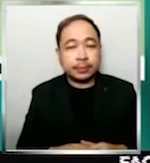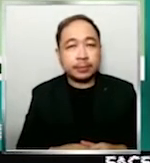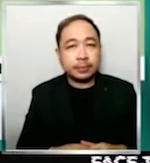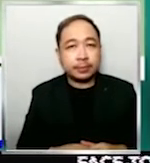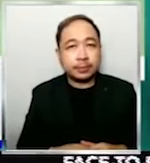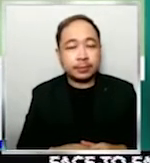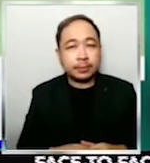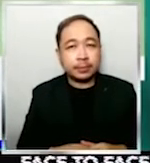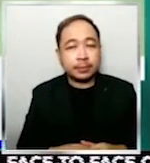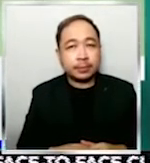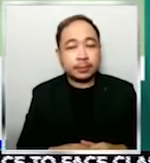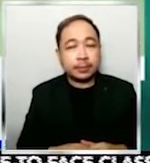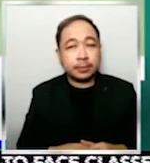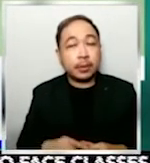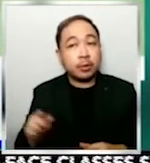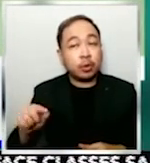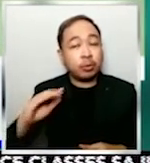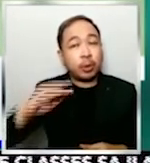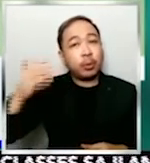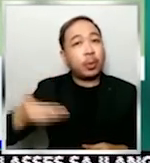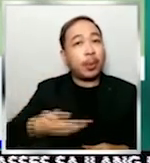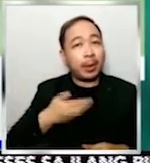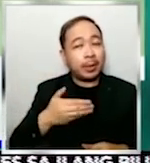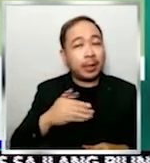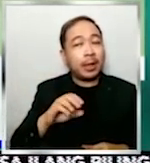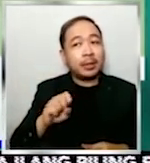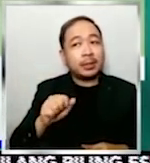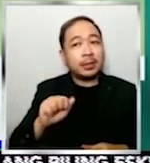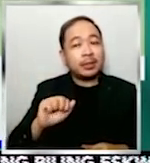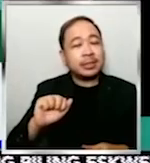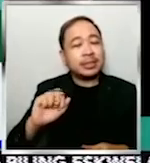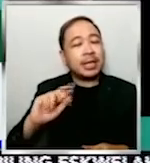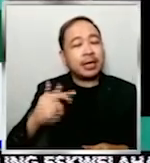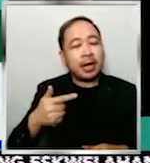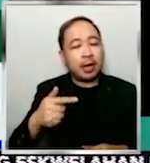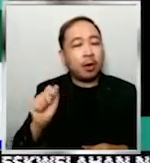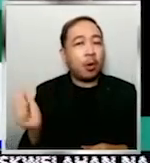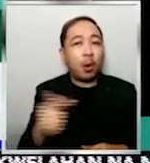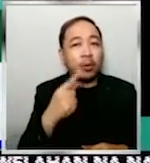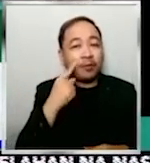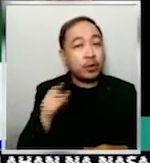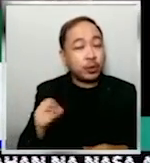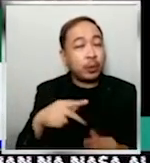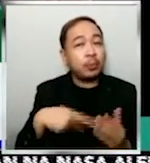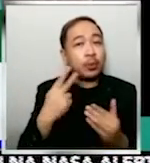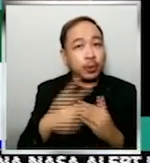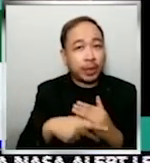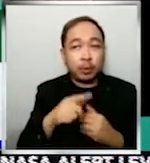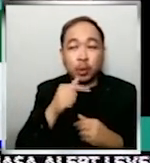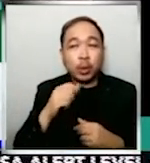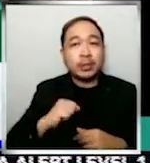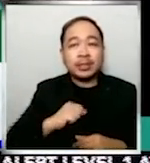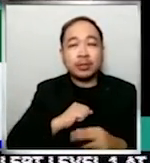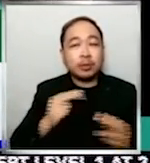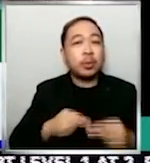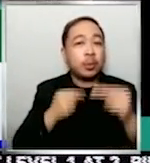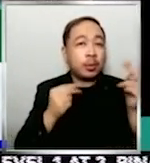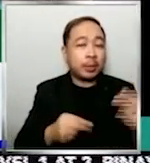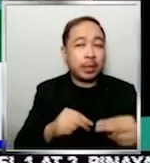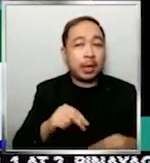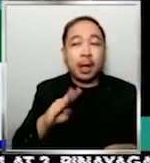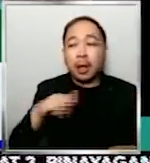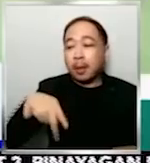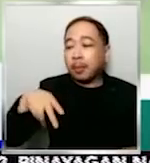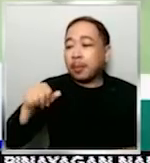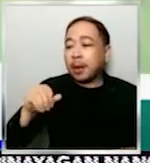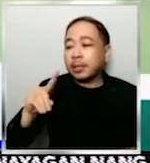Naging panauhin ng Sara All For You program ni Davao City Mayor Sara Duterte si senatorial aspirant Robin Padilla, kung saan sinabi niya na